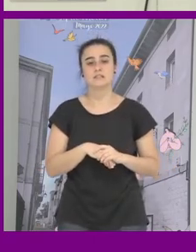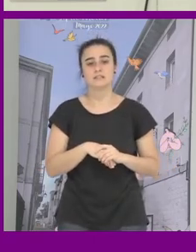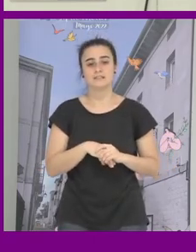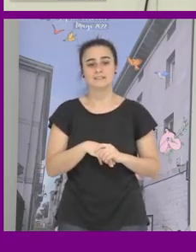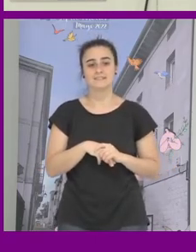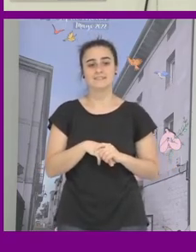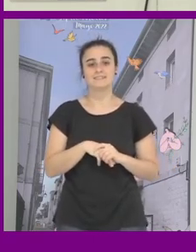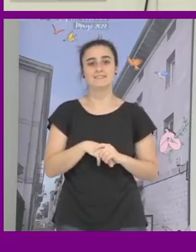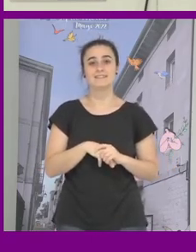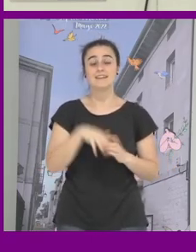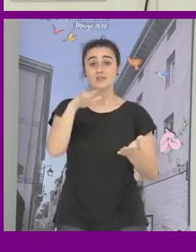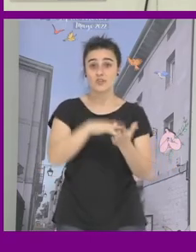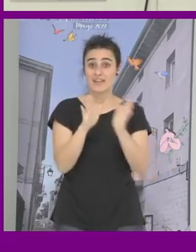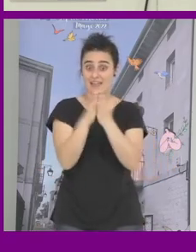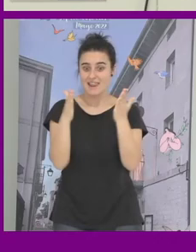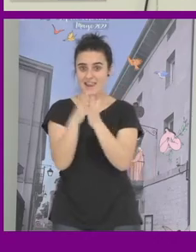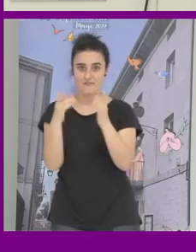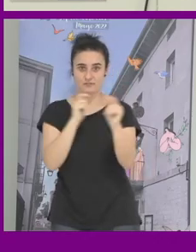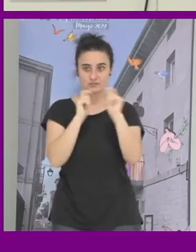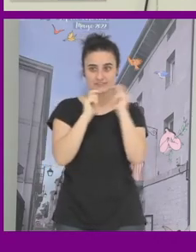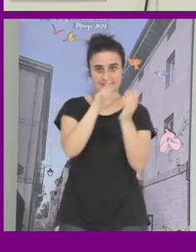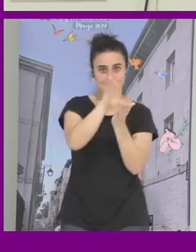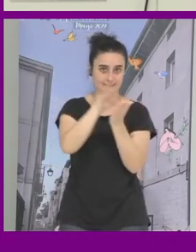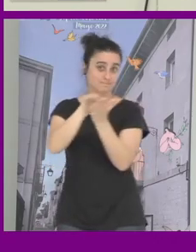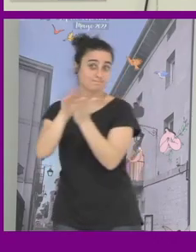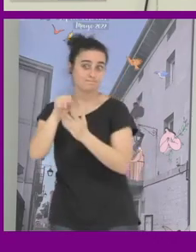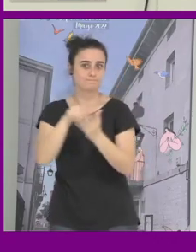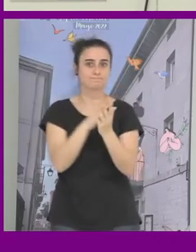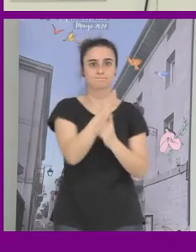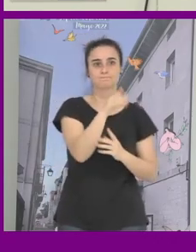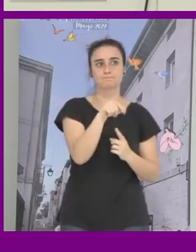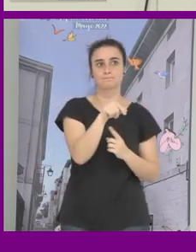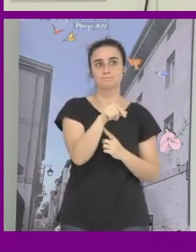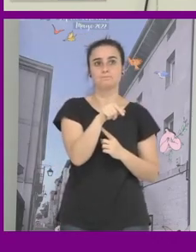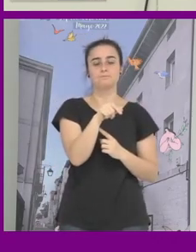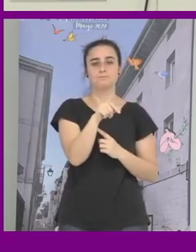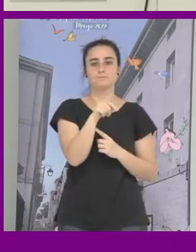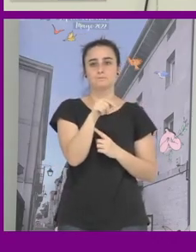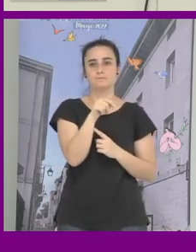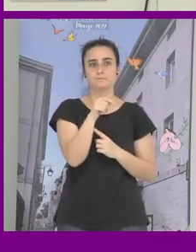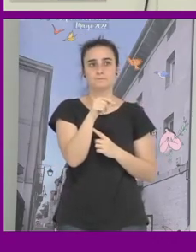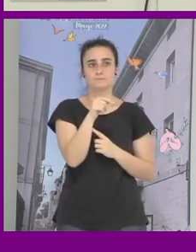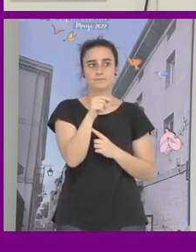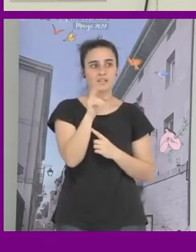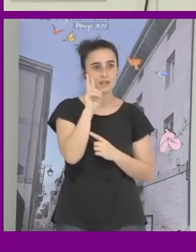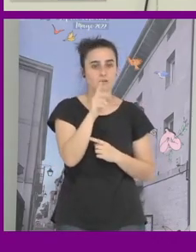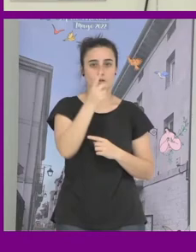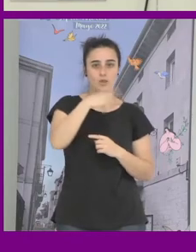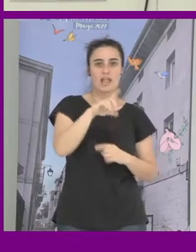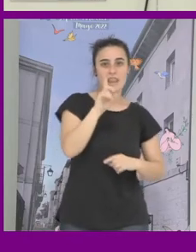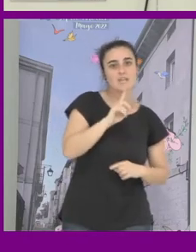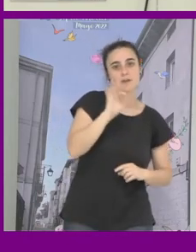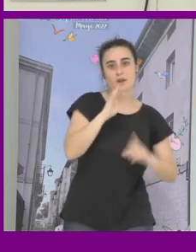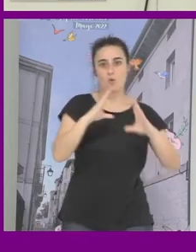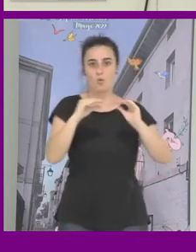liburuan jaso ditudan elkarrizketen artean, alde batetik, bueno, ikusten da ez garela lesbiana edo boiera bakarrik,